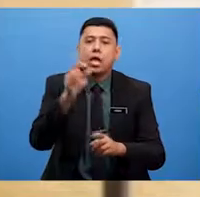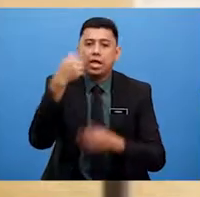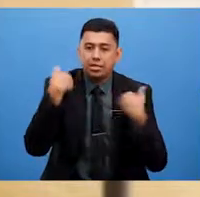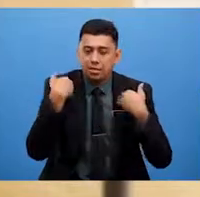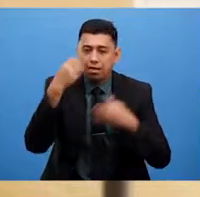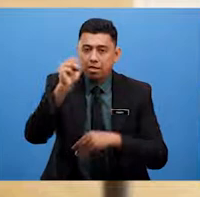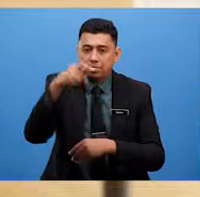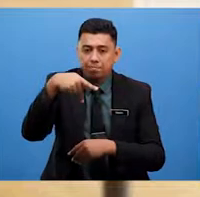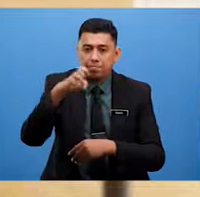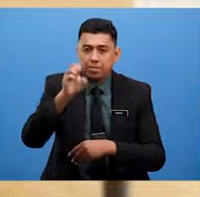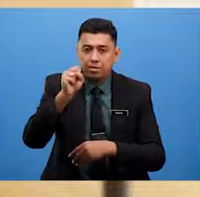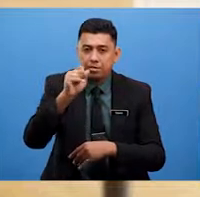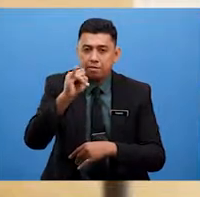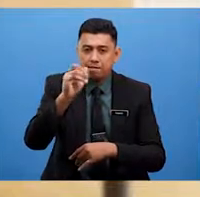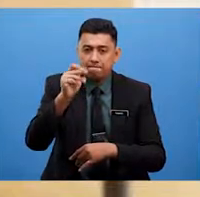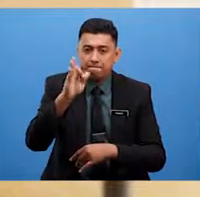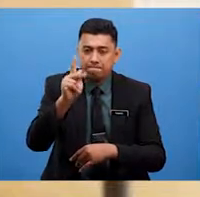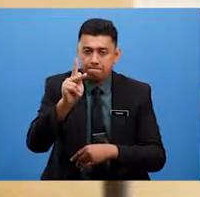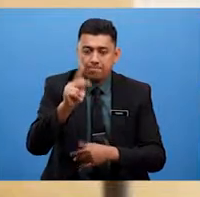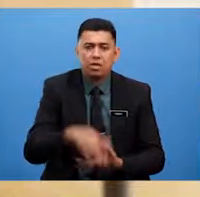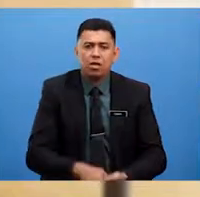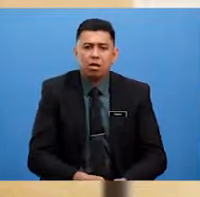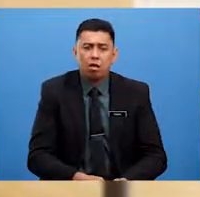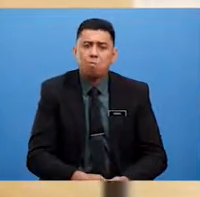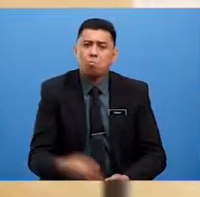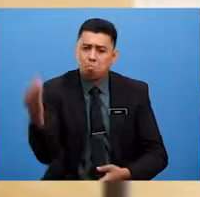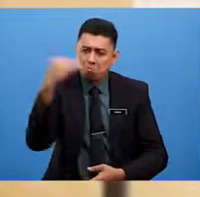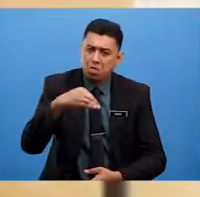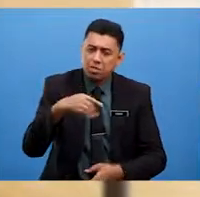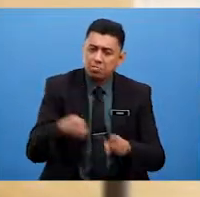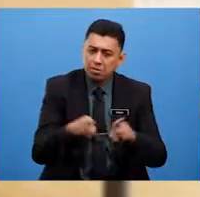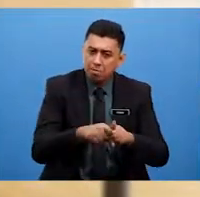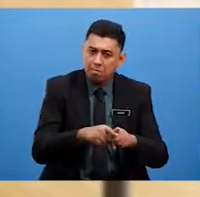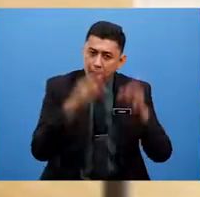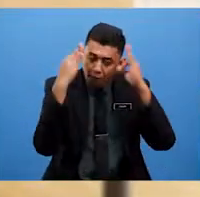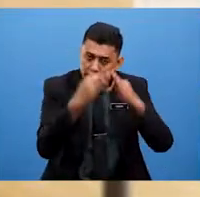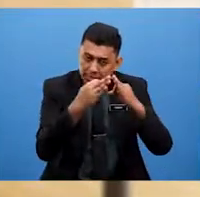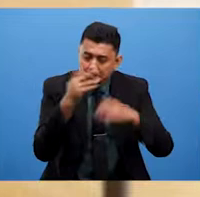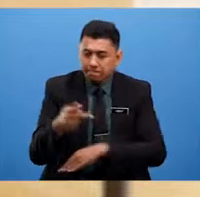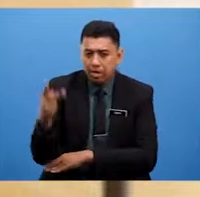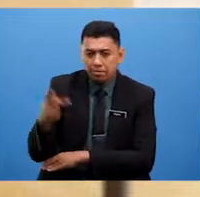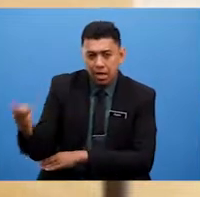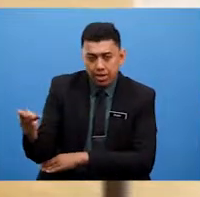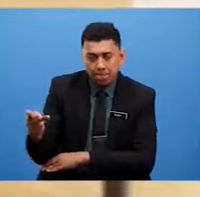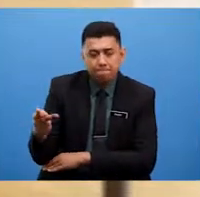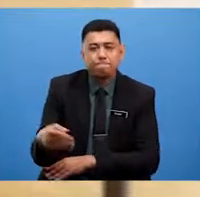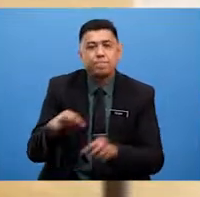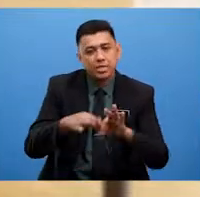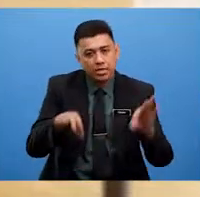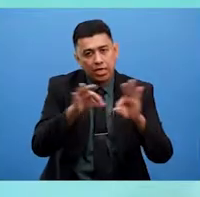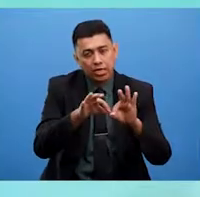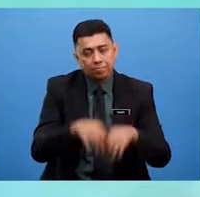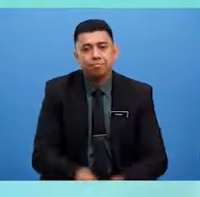Cikgu harap pelajar-pelajar dapat memberi sedikit perhatian kepada beberapa perkara penting dalam tajuk ini.